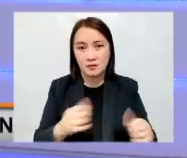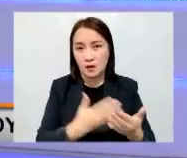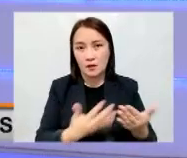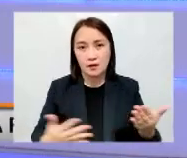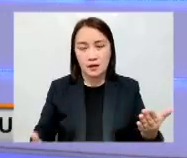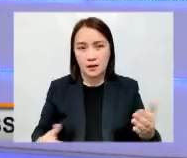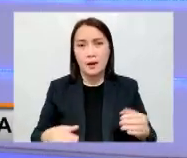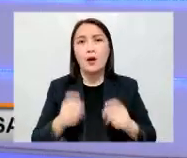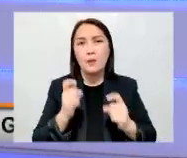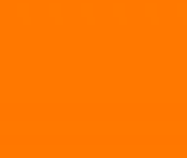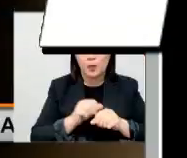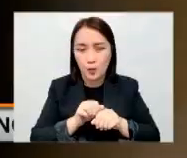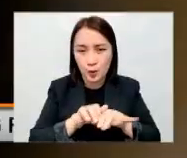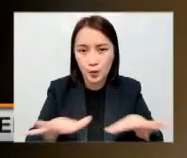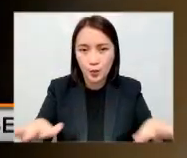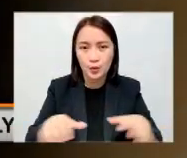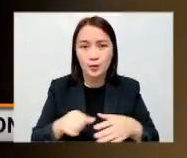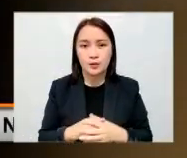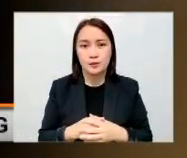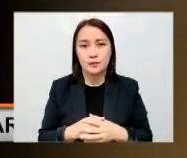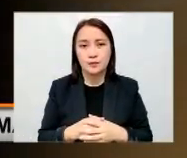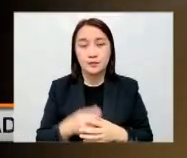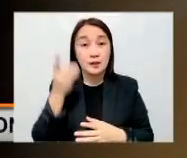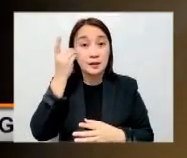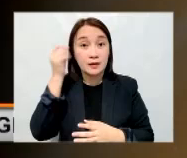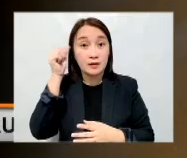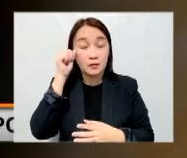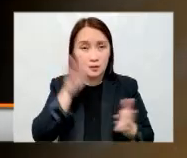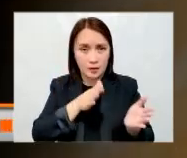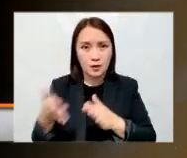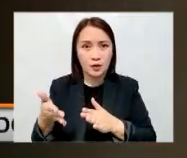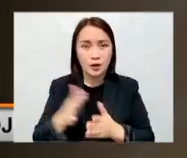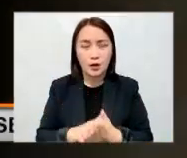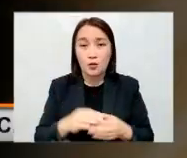Nagbabalik si Dave Abuel. Patuyo ako, ma'am sir! Wala pang unit sa area!